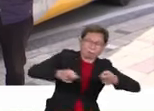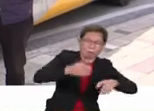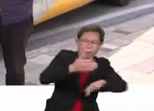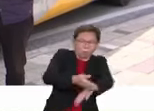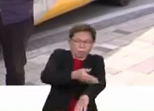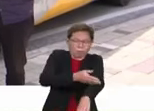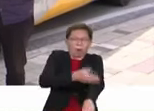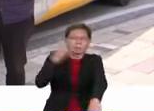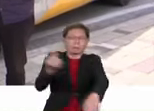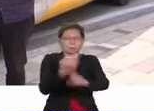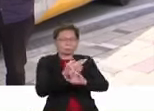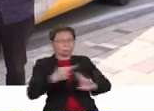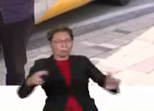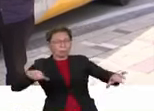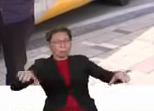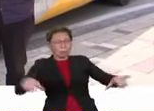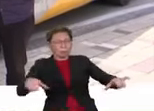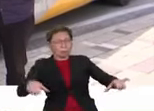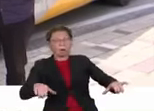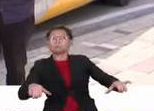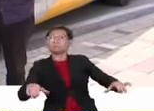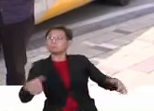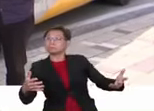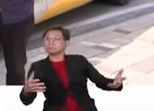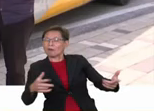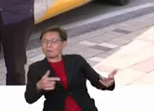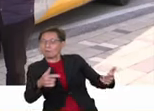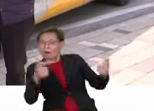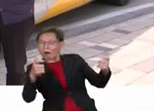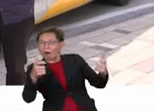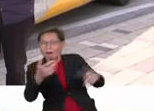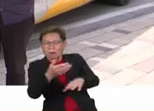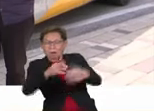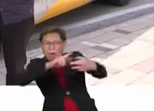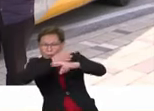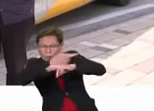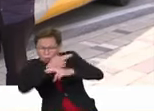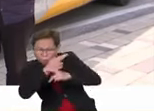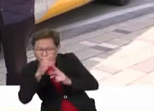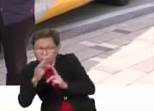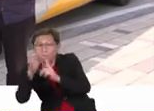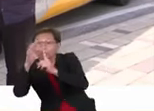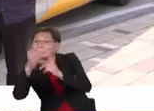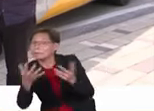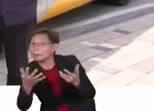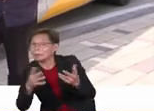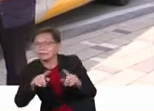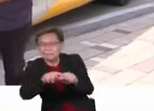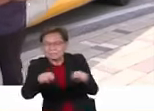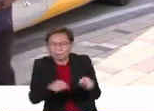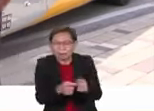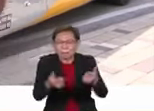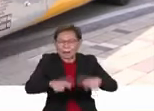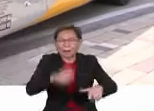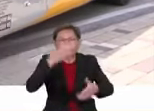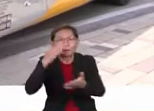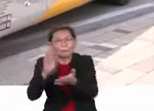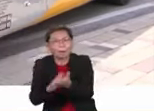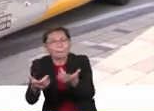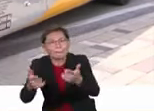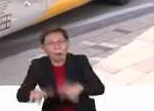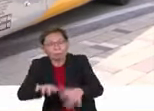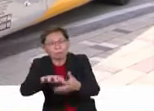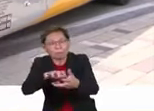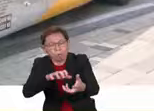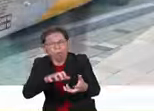serta sentiasa bersiap sedia melaksanakan tindakan pantas baik pulih terutamanya di kawasan bencana.